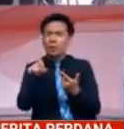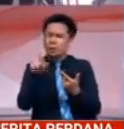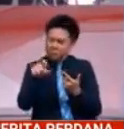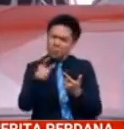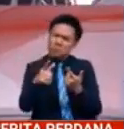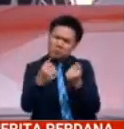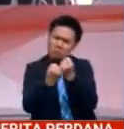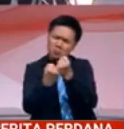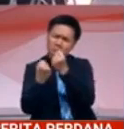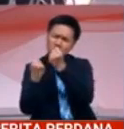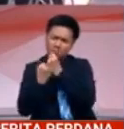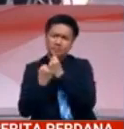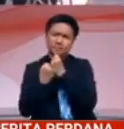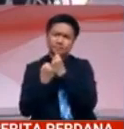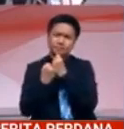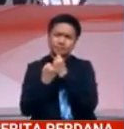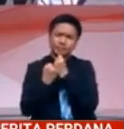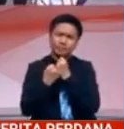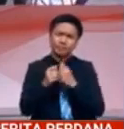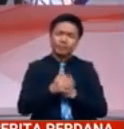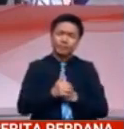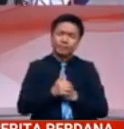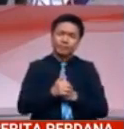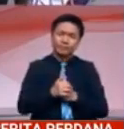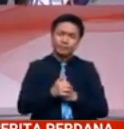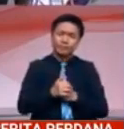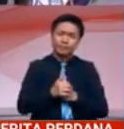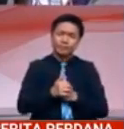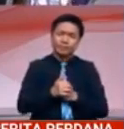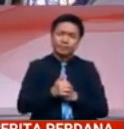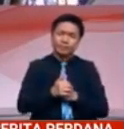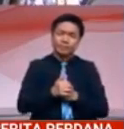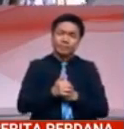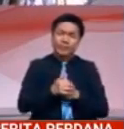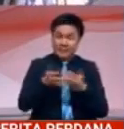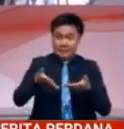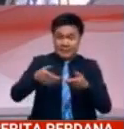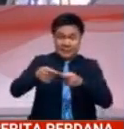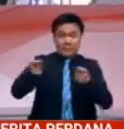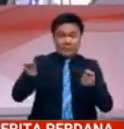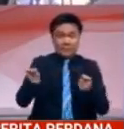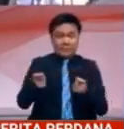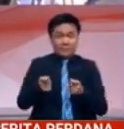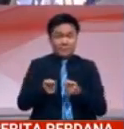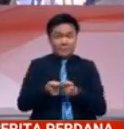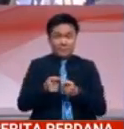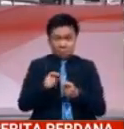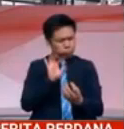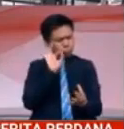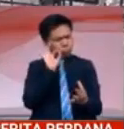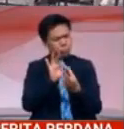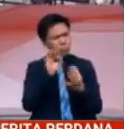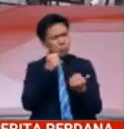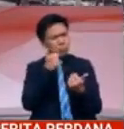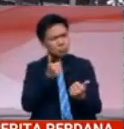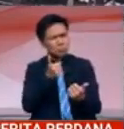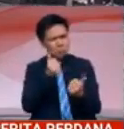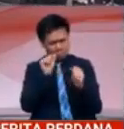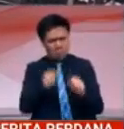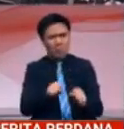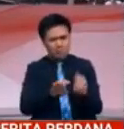benda ni. Sebab benda ni di pengkalan ni memang terlalu kata tempat yang strategik.